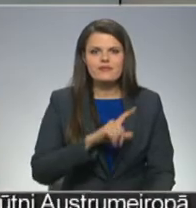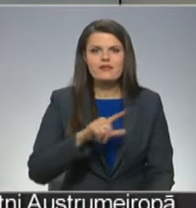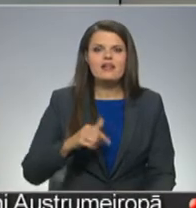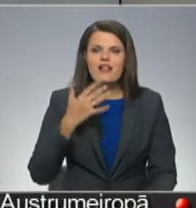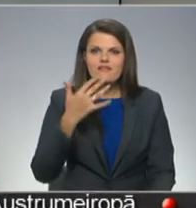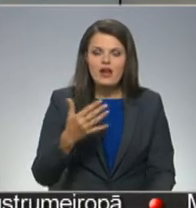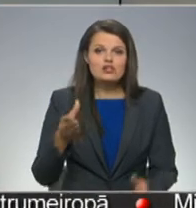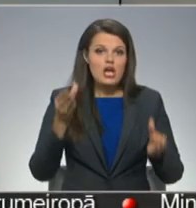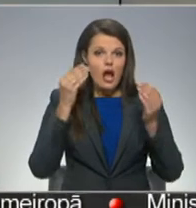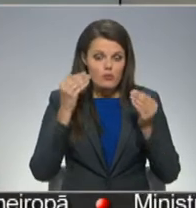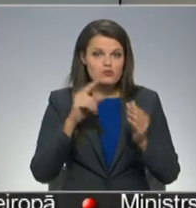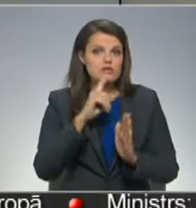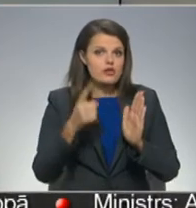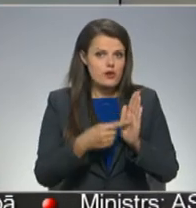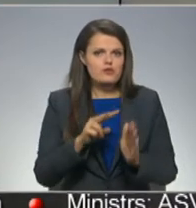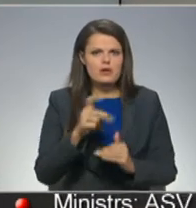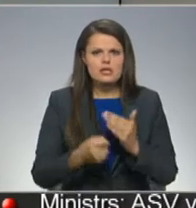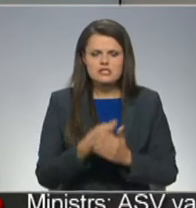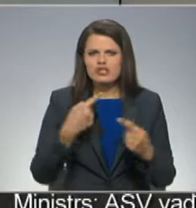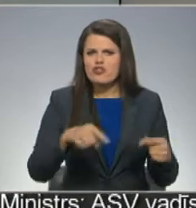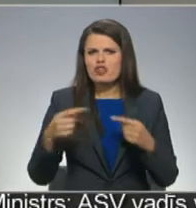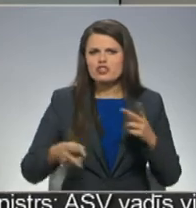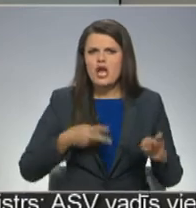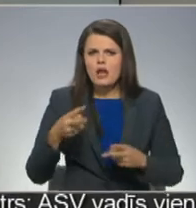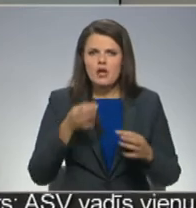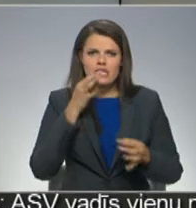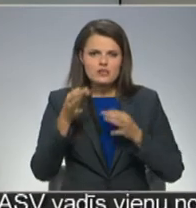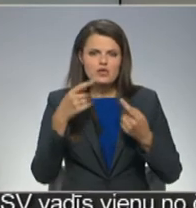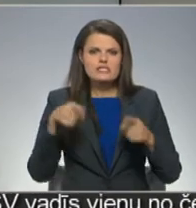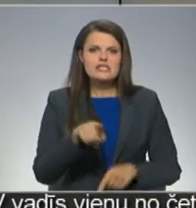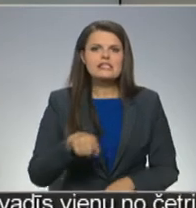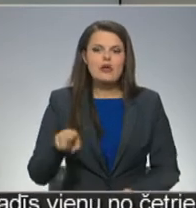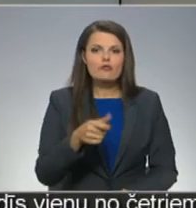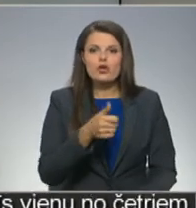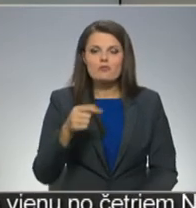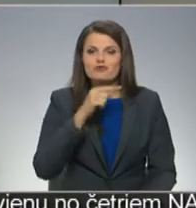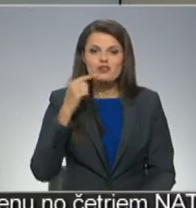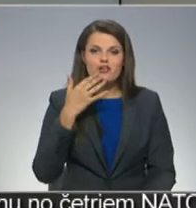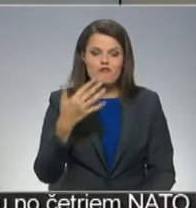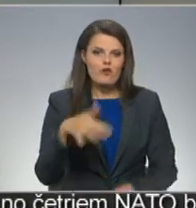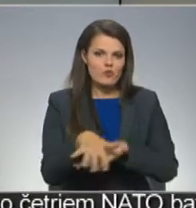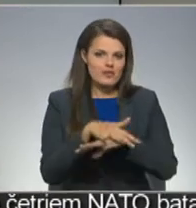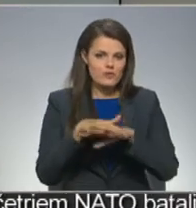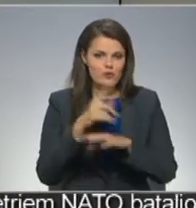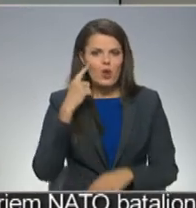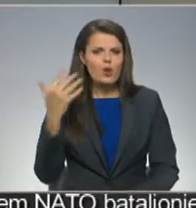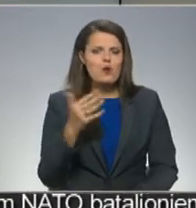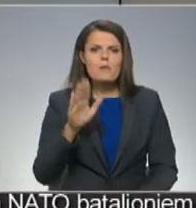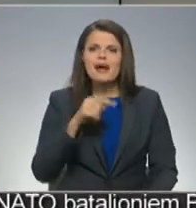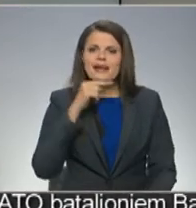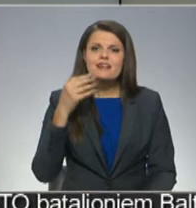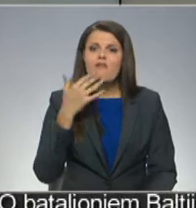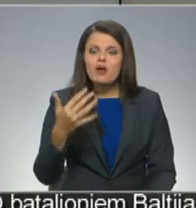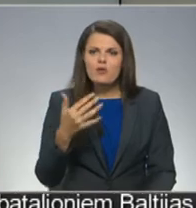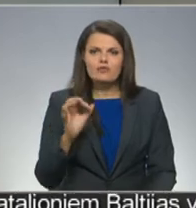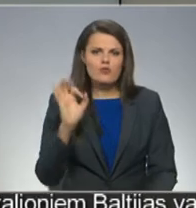Latviešu valodas apgūšana jautājums, kas raisa dažādas emocijas un diskusijas citautieši, tīpaši krievalodīgo vidū. Domājot par